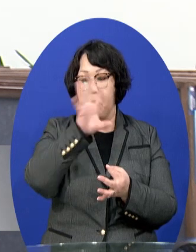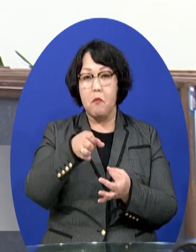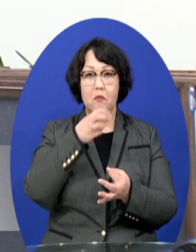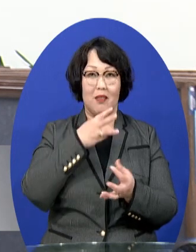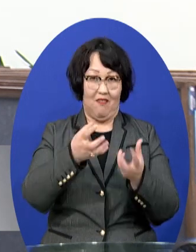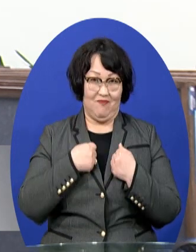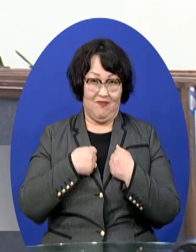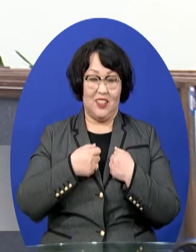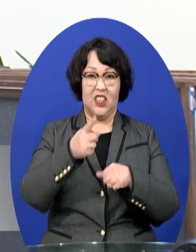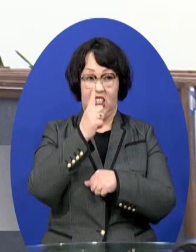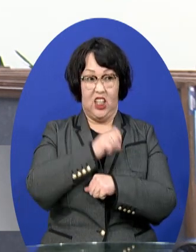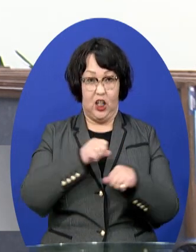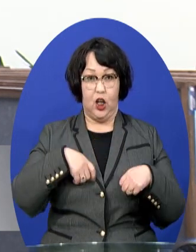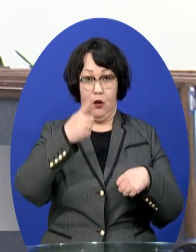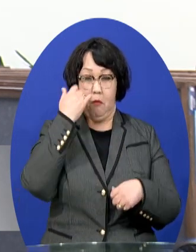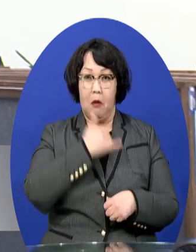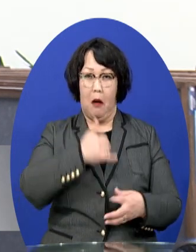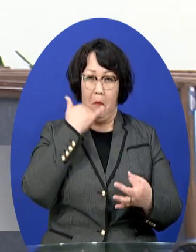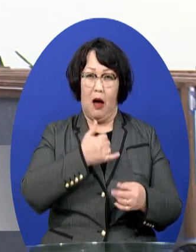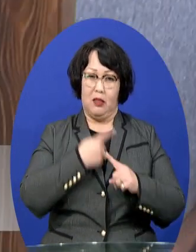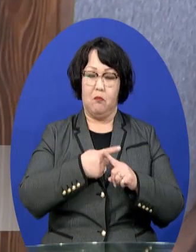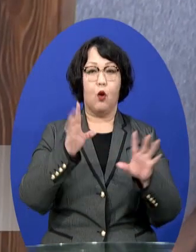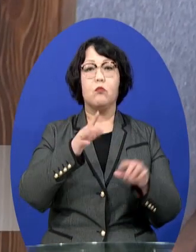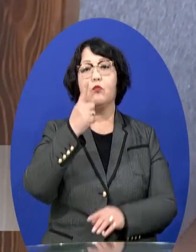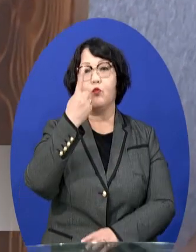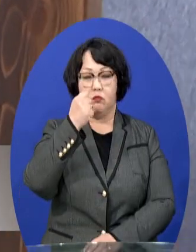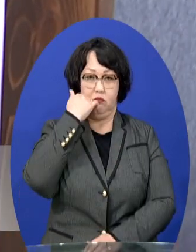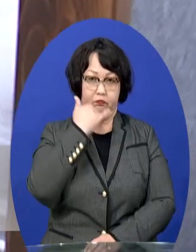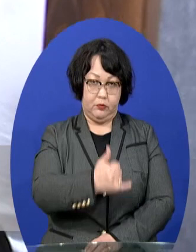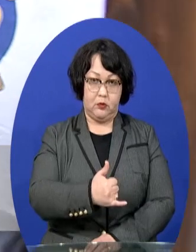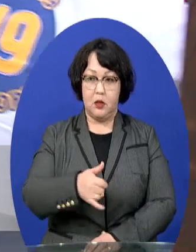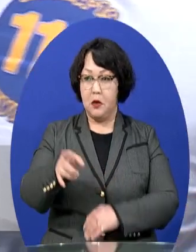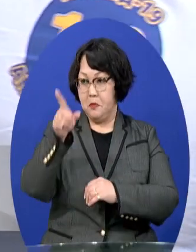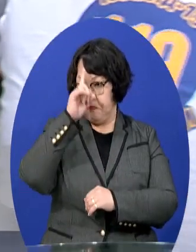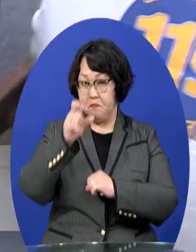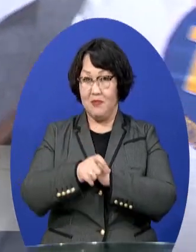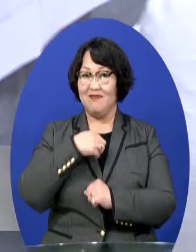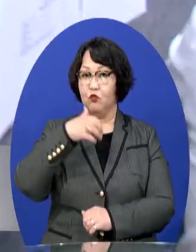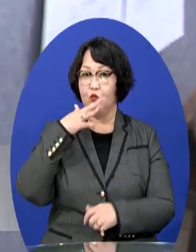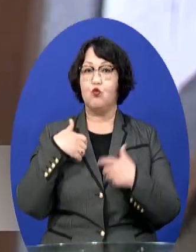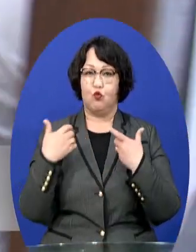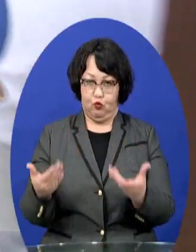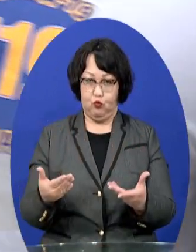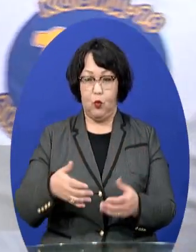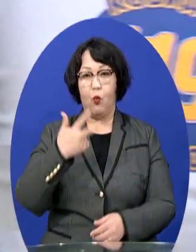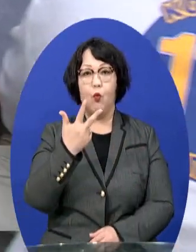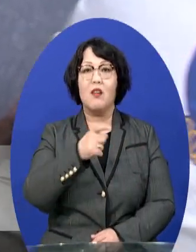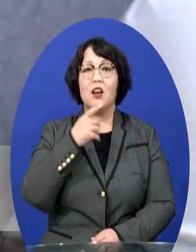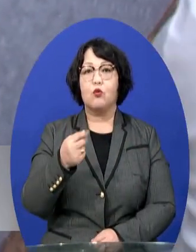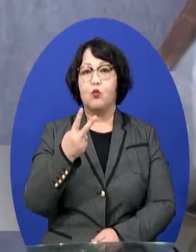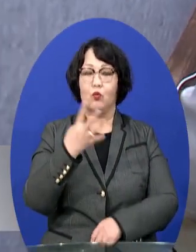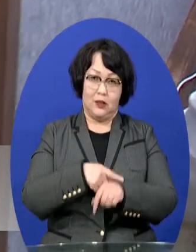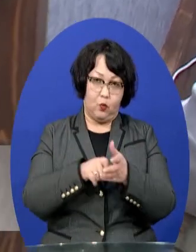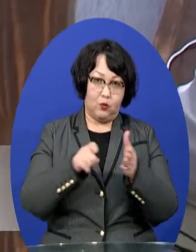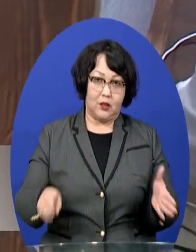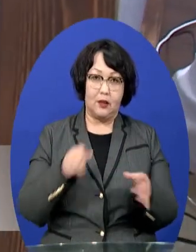болохоор нэг иргэн дахин холбогдох нь одоо хайрцангуй багасж байгаа. Нэг эмч 8 цагаар дуудлага хүлээ авч ажиллана. 3 ээлжээр 24 цагийн хугацаанд